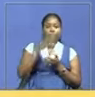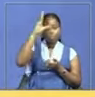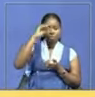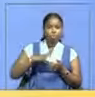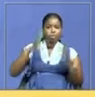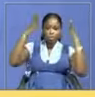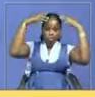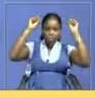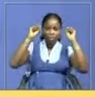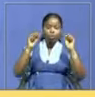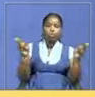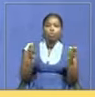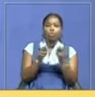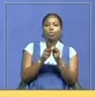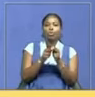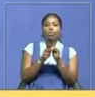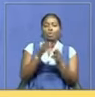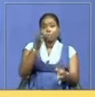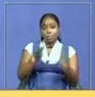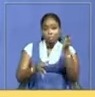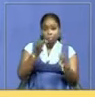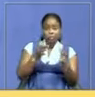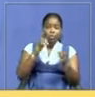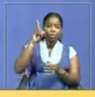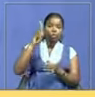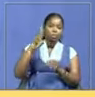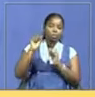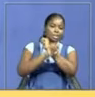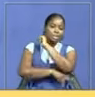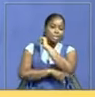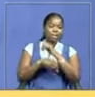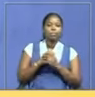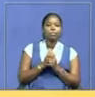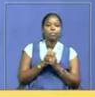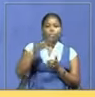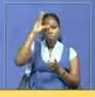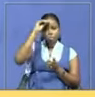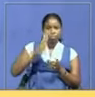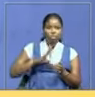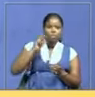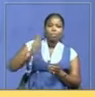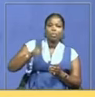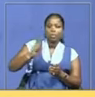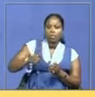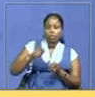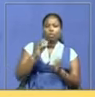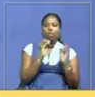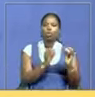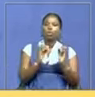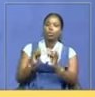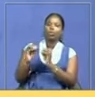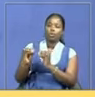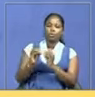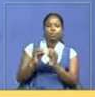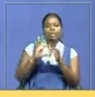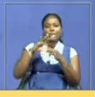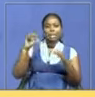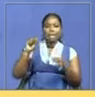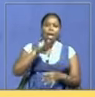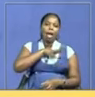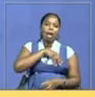l'Union des magistrats du Sénégal Monsieur le Bâtonnier de l'Ordre des avocats mesdames